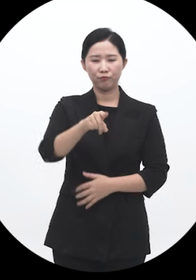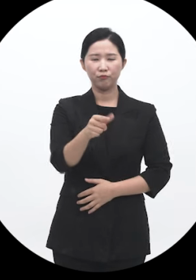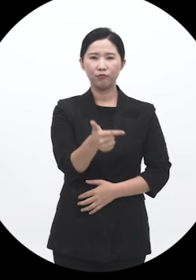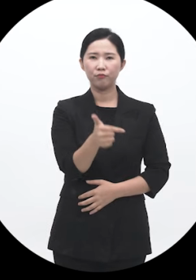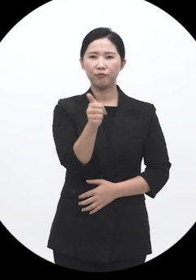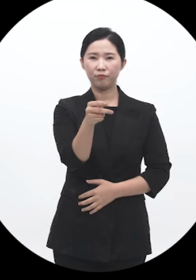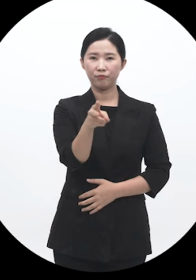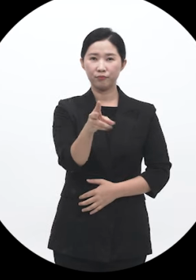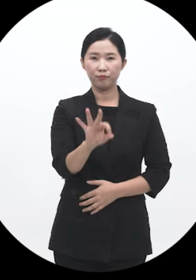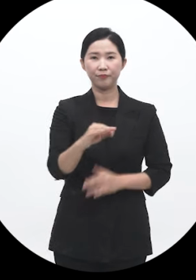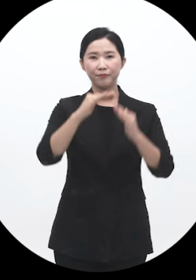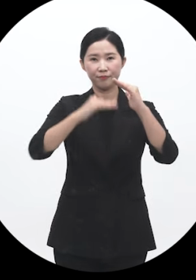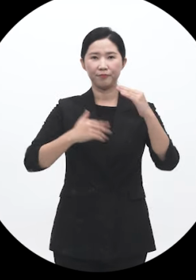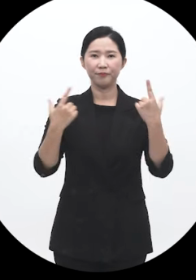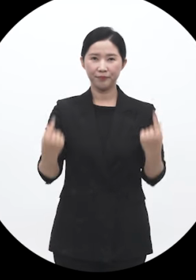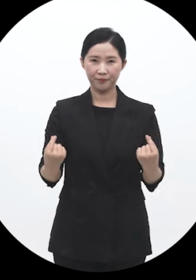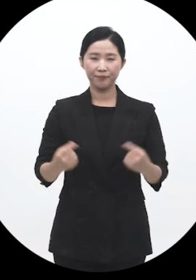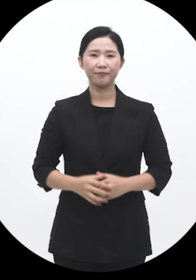모집 단위는